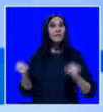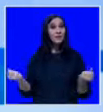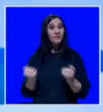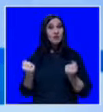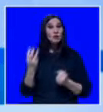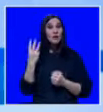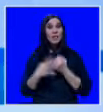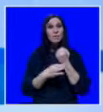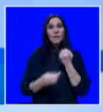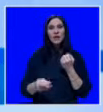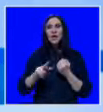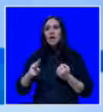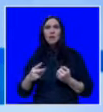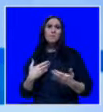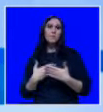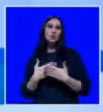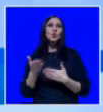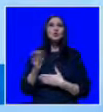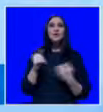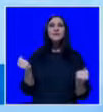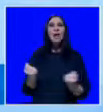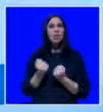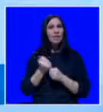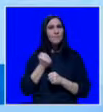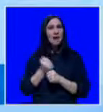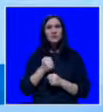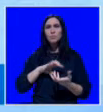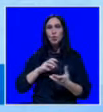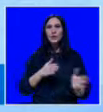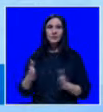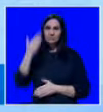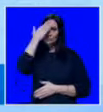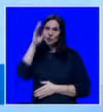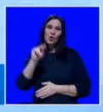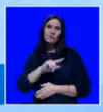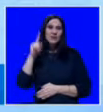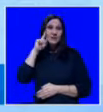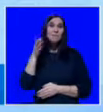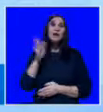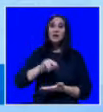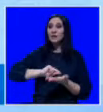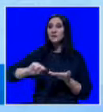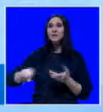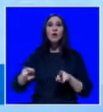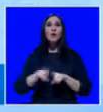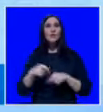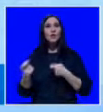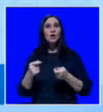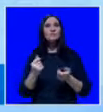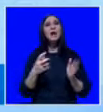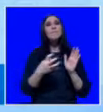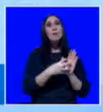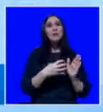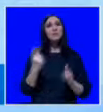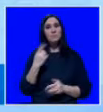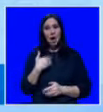движението 3 марта или по-скоро ще се занимава с политика? Честно казвам, не знам дали е регистрирано като търговска марка. Аз самия съм